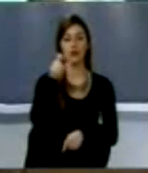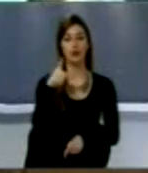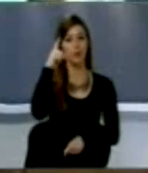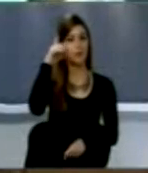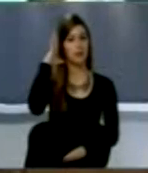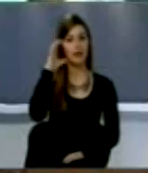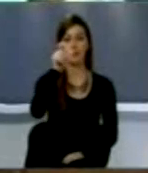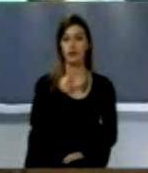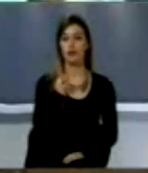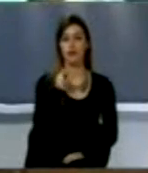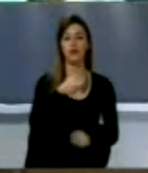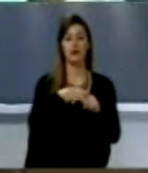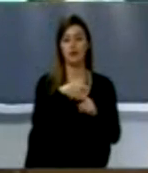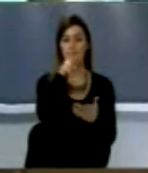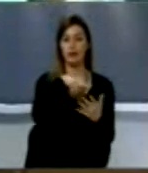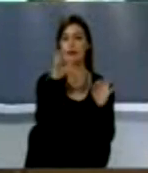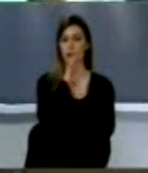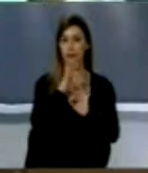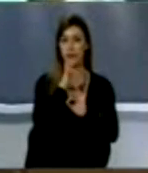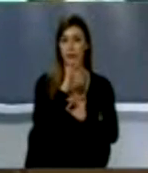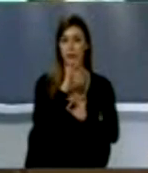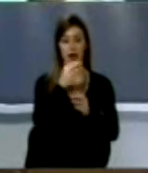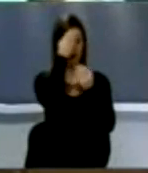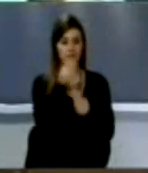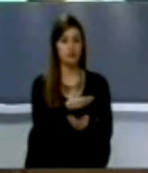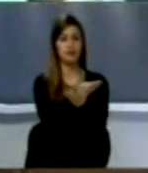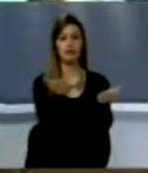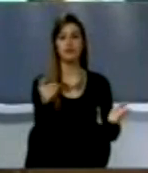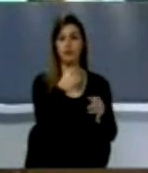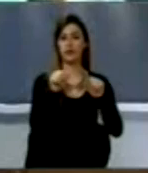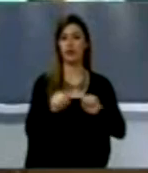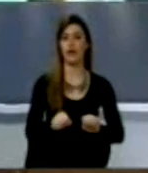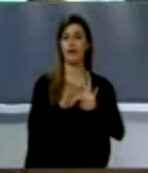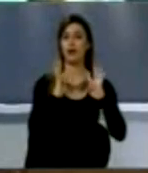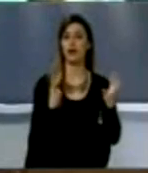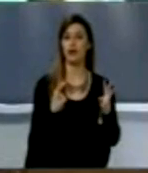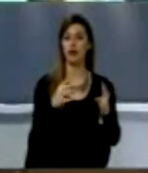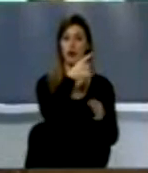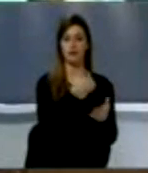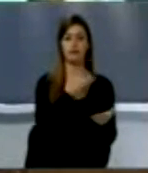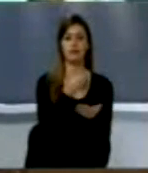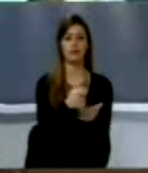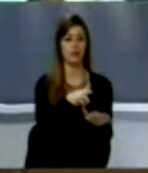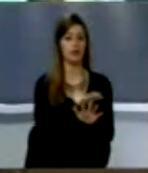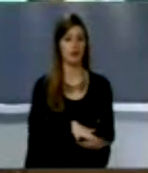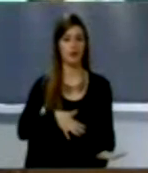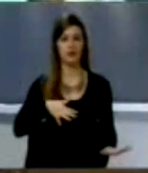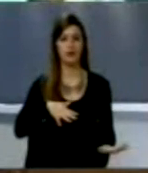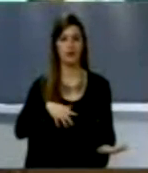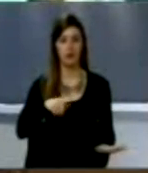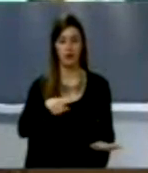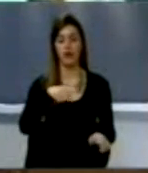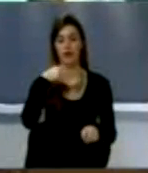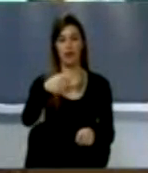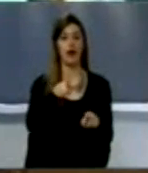I nderuari kabinet qeveritar, keni dërguar në parlament dokumentin që siç tha vetë Kryeministri është më i rëndësishëm dhe